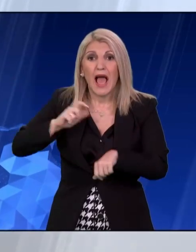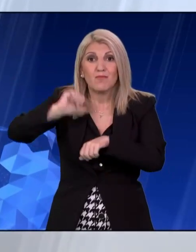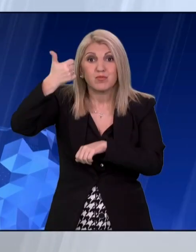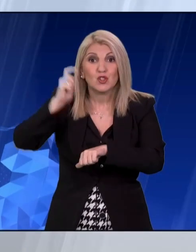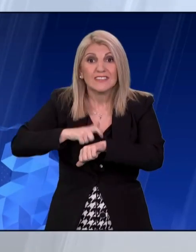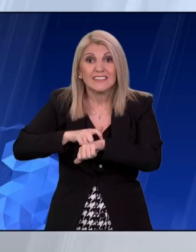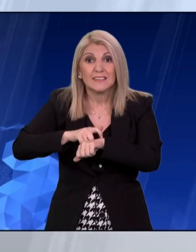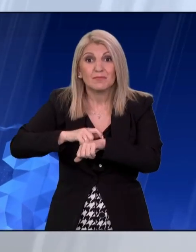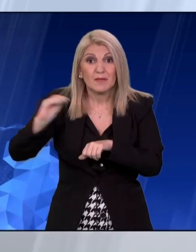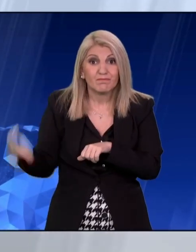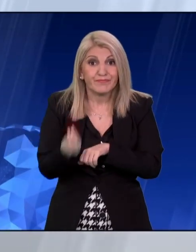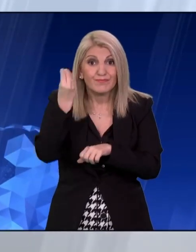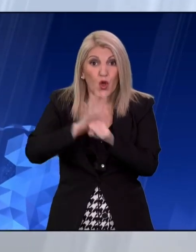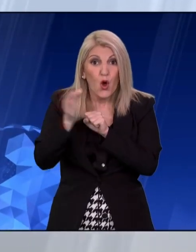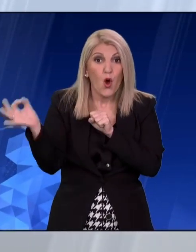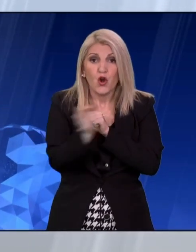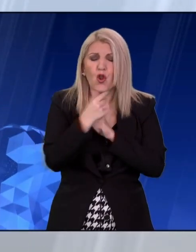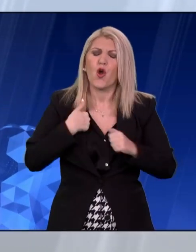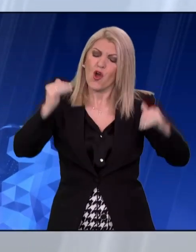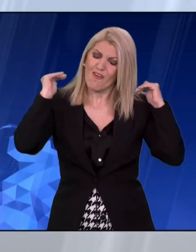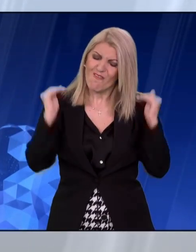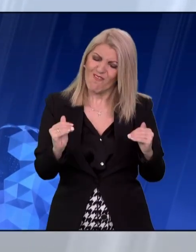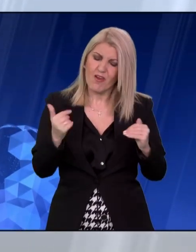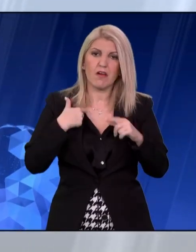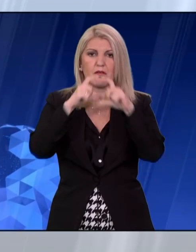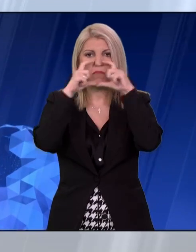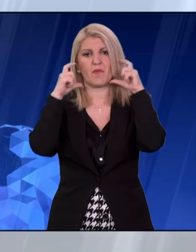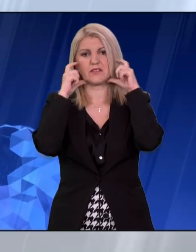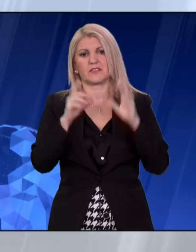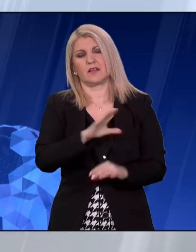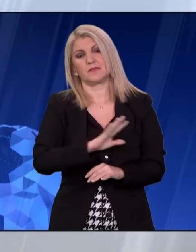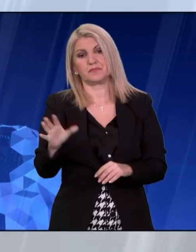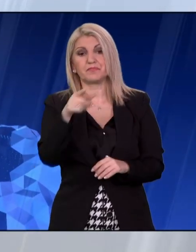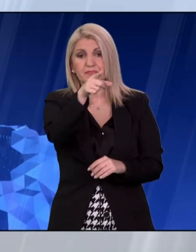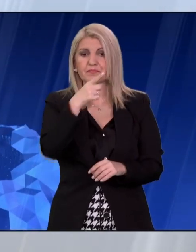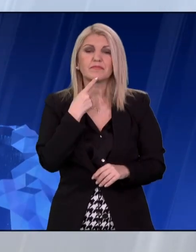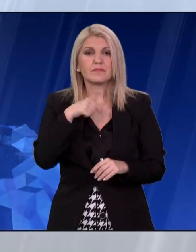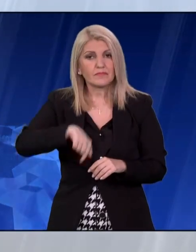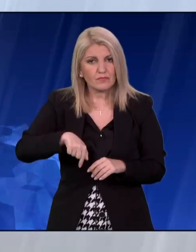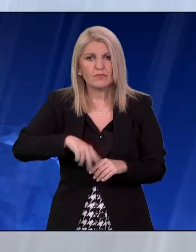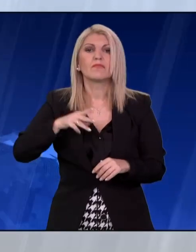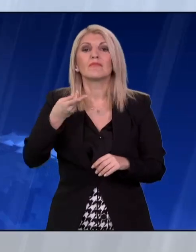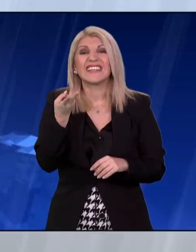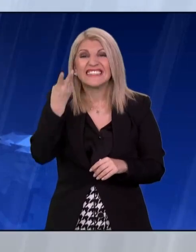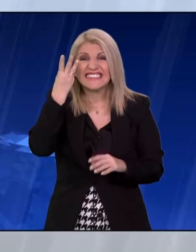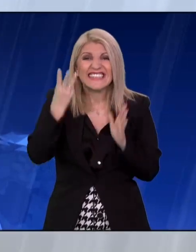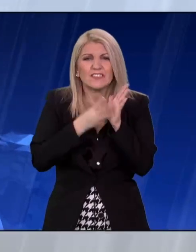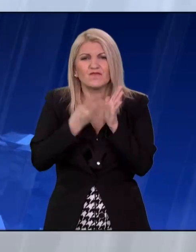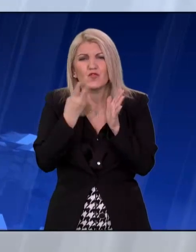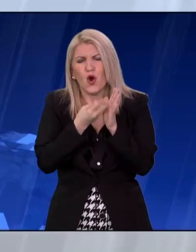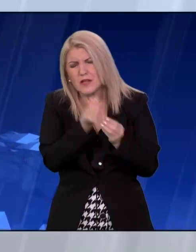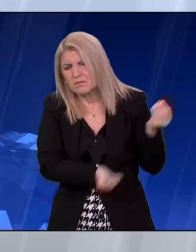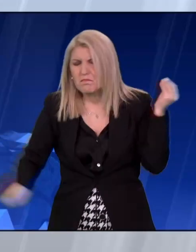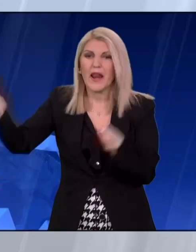φορά συνέχεια ενδεικτικό της έντονης διασποράς είναι ότι η συνταγογράφηση των αντιικών φαρμάκων τριπλασιάστηκε μέσα στις γιορτές πάνω από